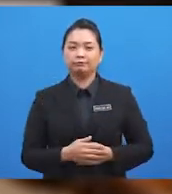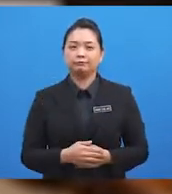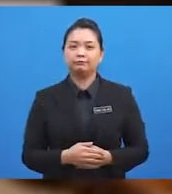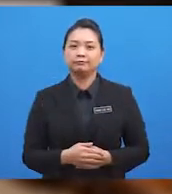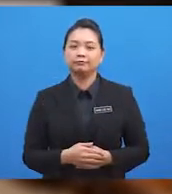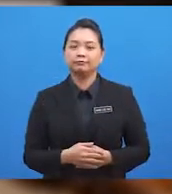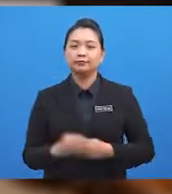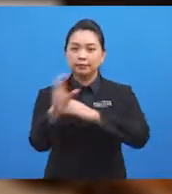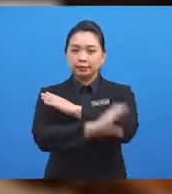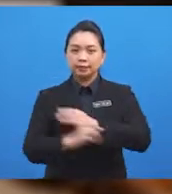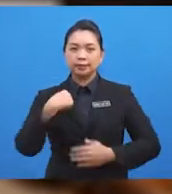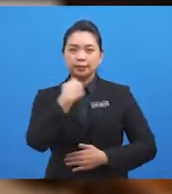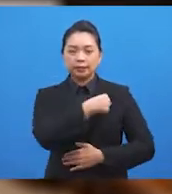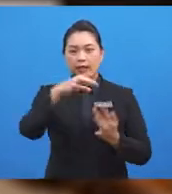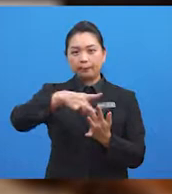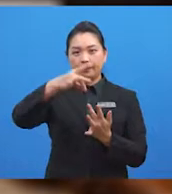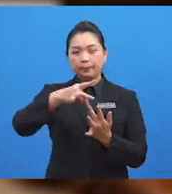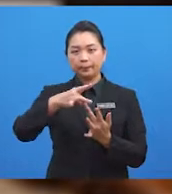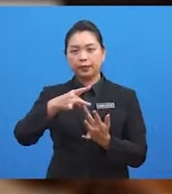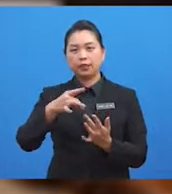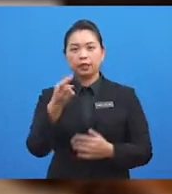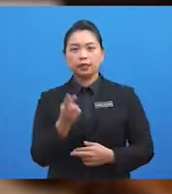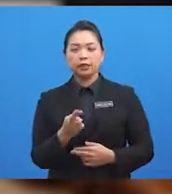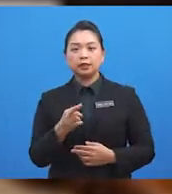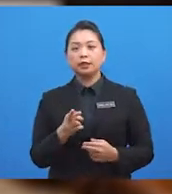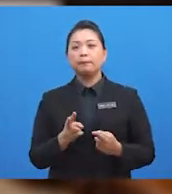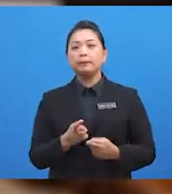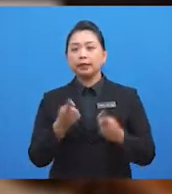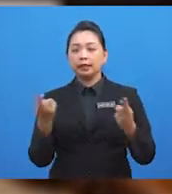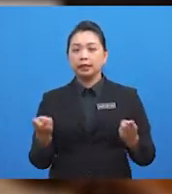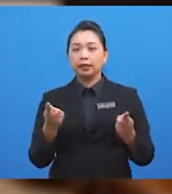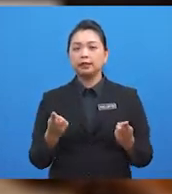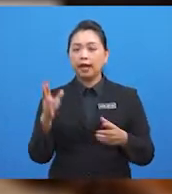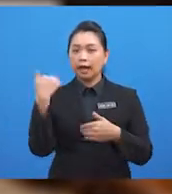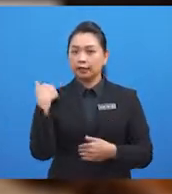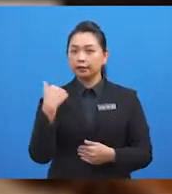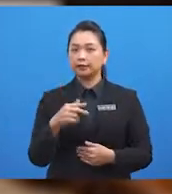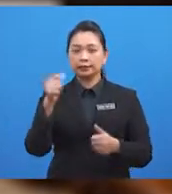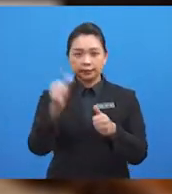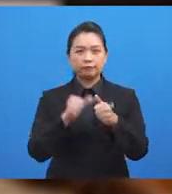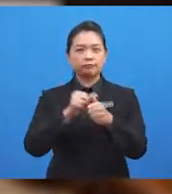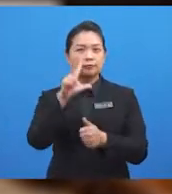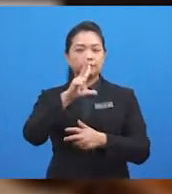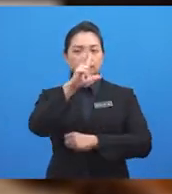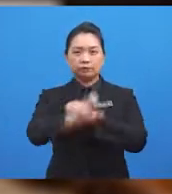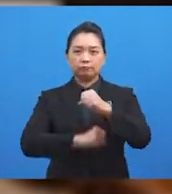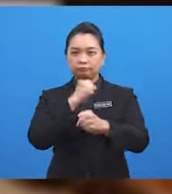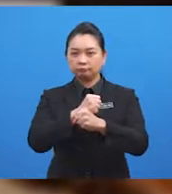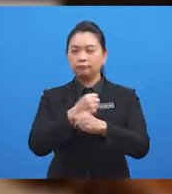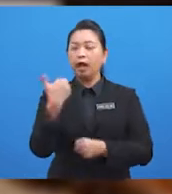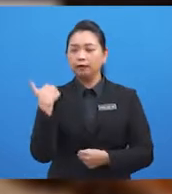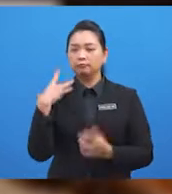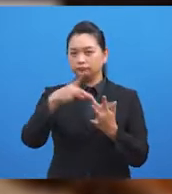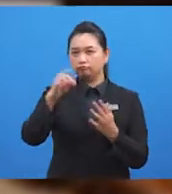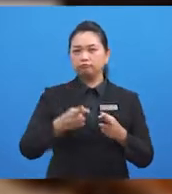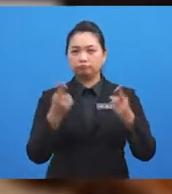Di negara kita, pilihan raya diadakan setiap 5 tahun. Oleh yang demikian, wakil rakyat memegang